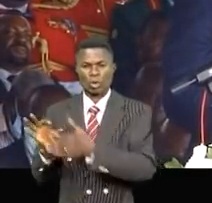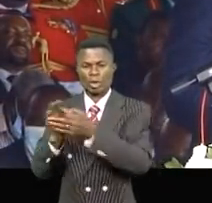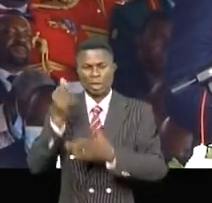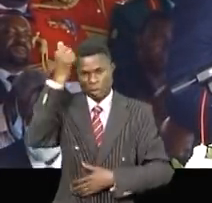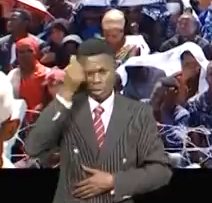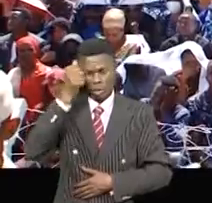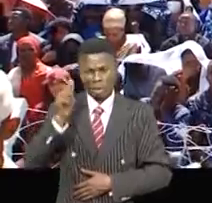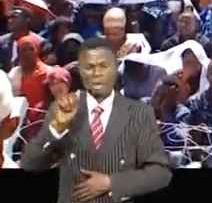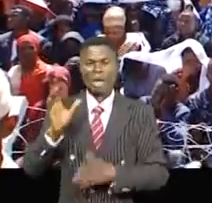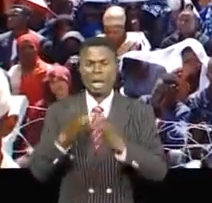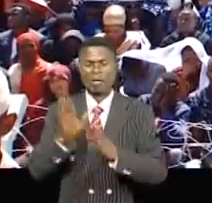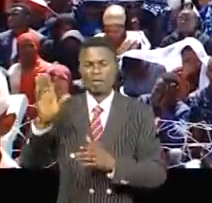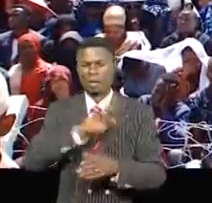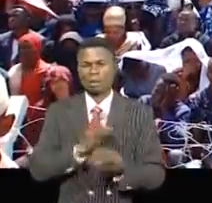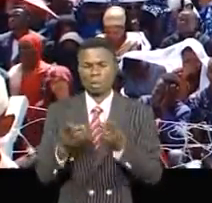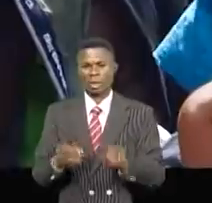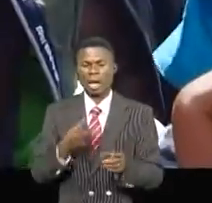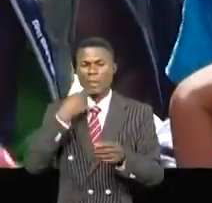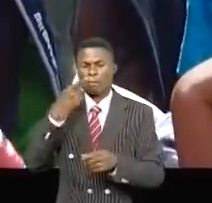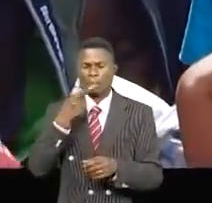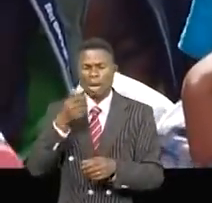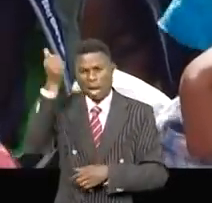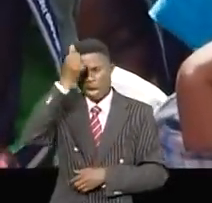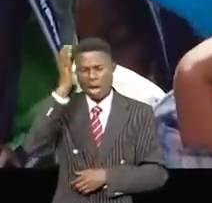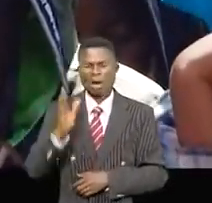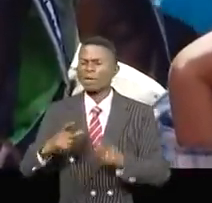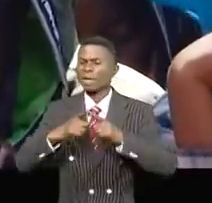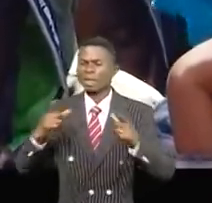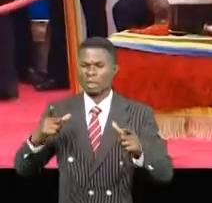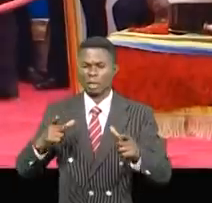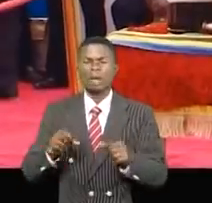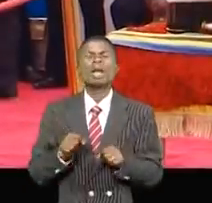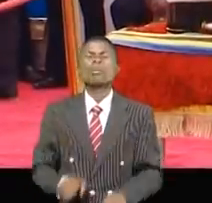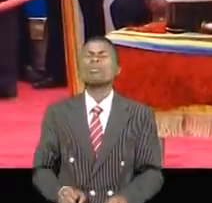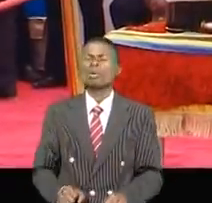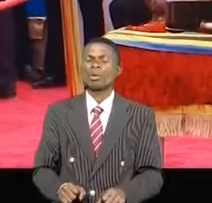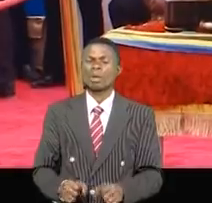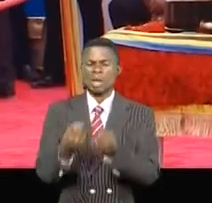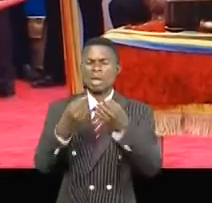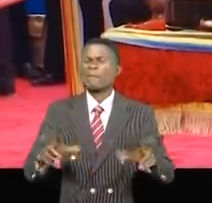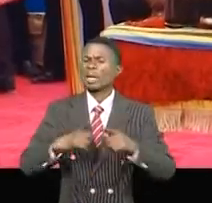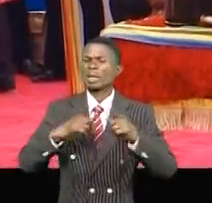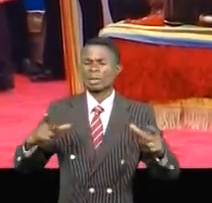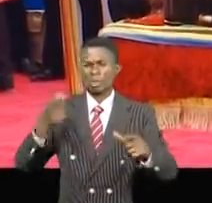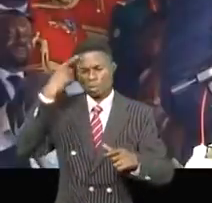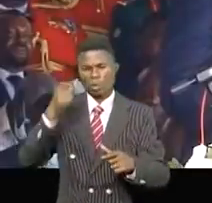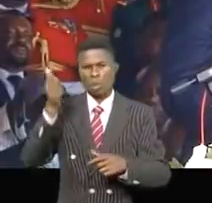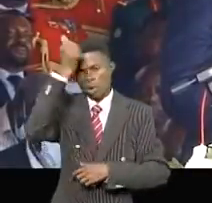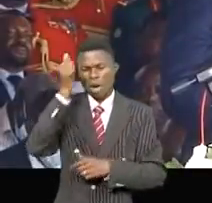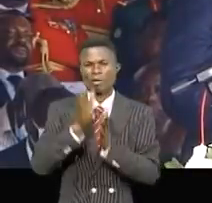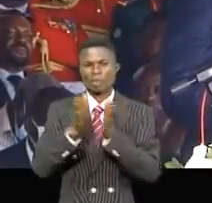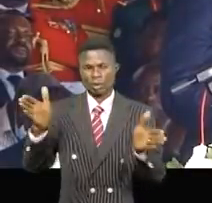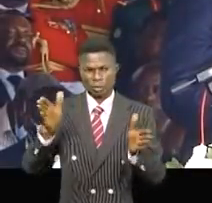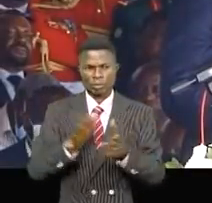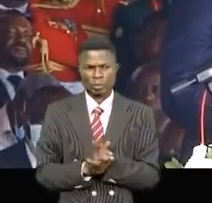celui de son pays, évoqué l'image d'un grand panafricaniste dont la disparition est une grande perte pour le continent. Loin